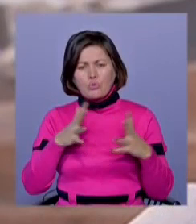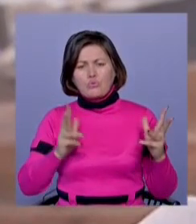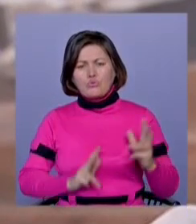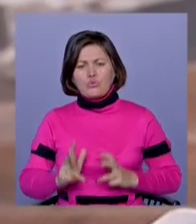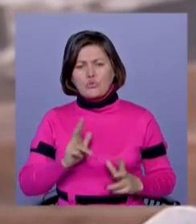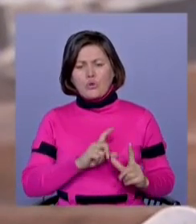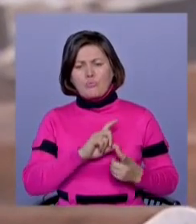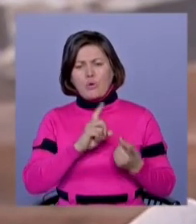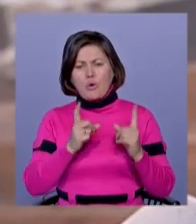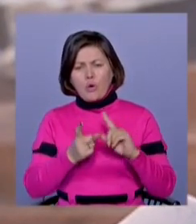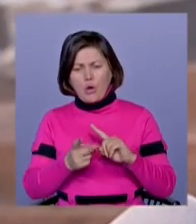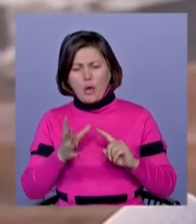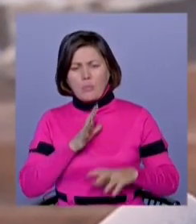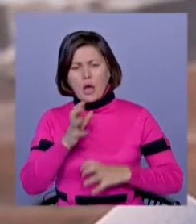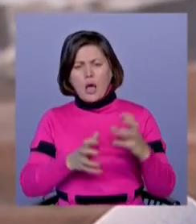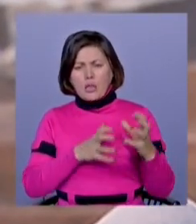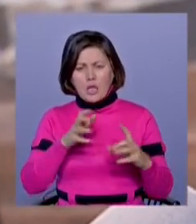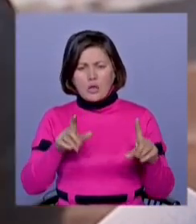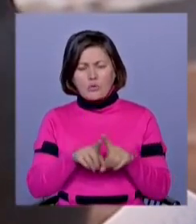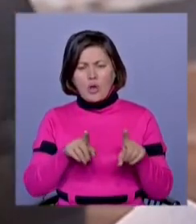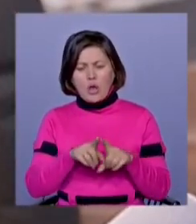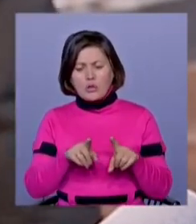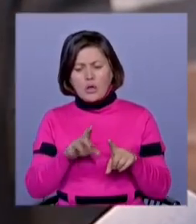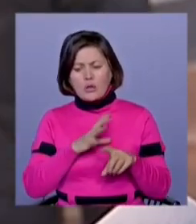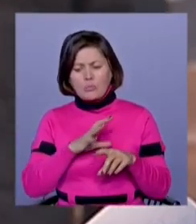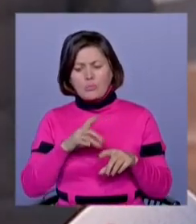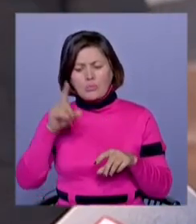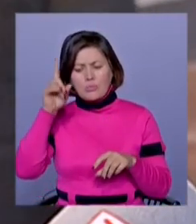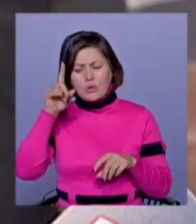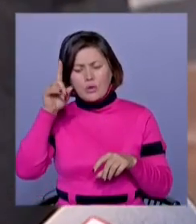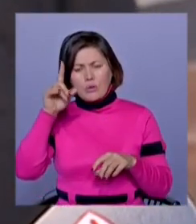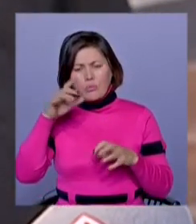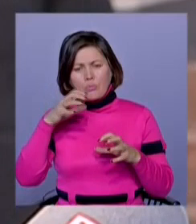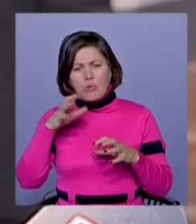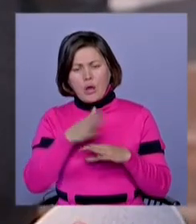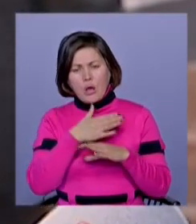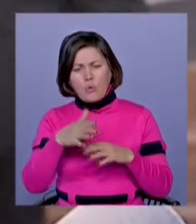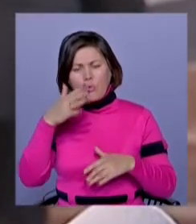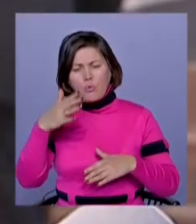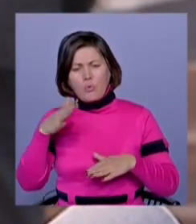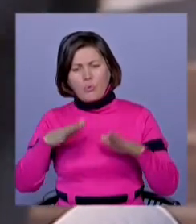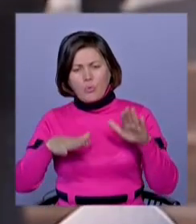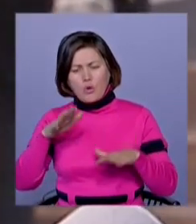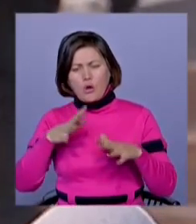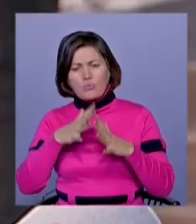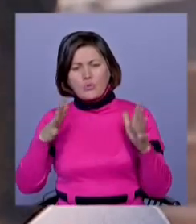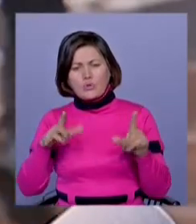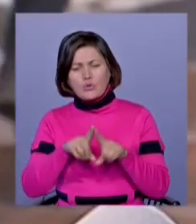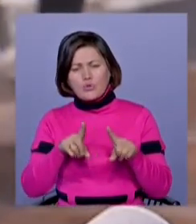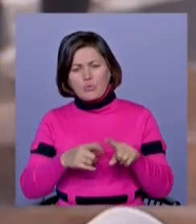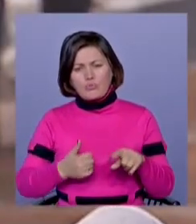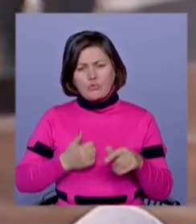институтқа айналды. Халықаралық мынау елдер аралық мына деңгейдегі үлкен бір